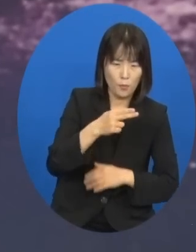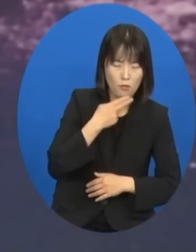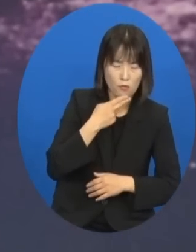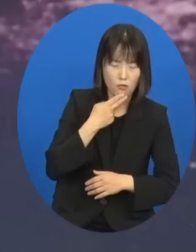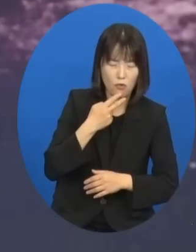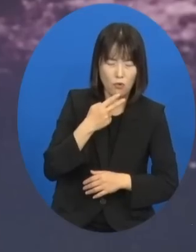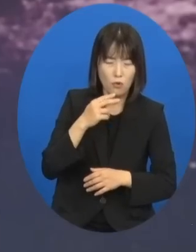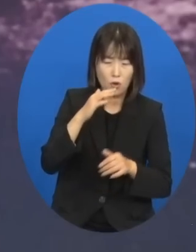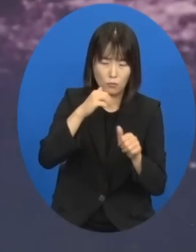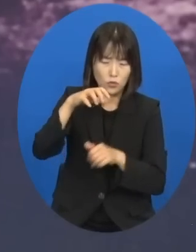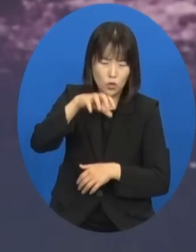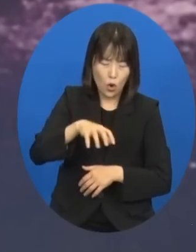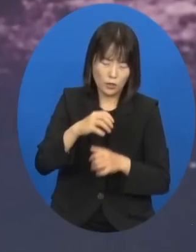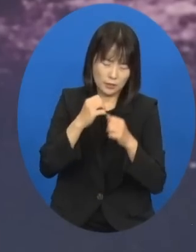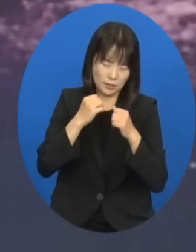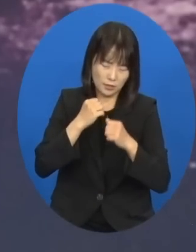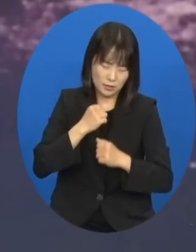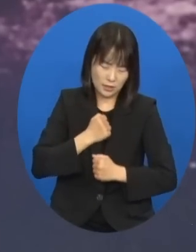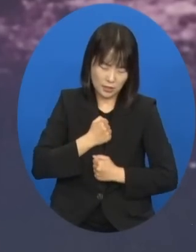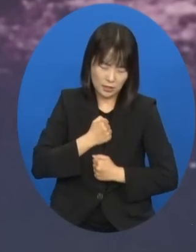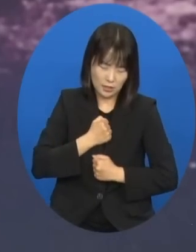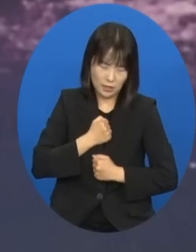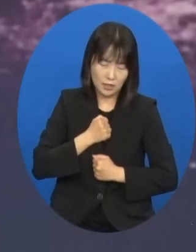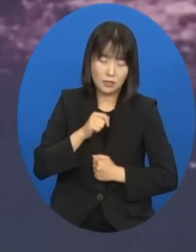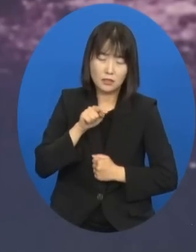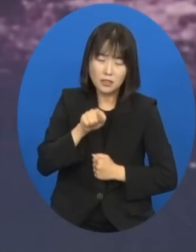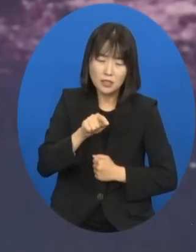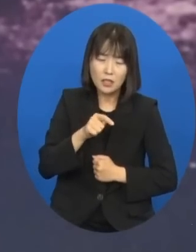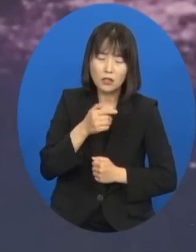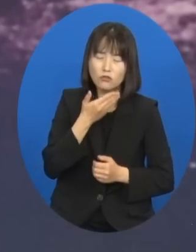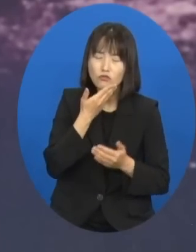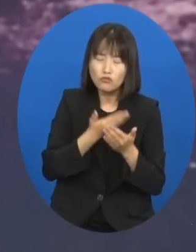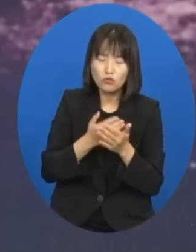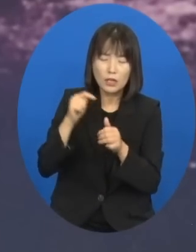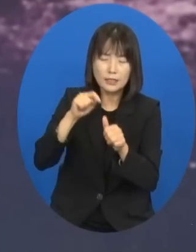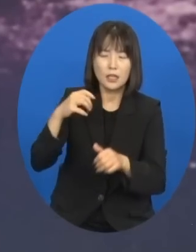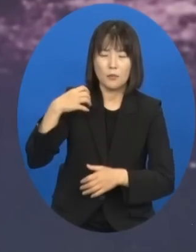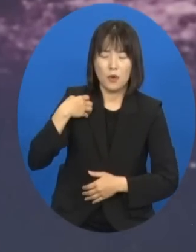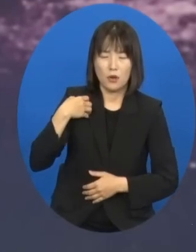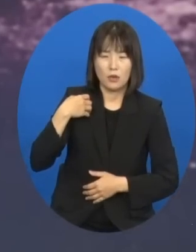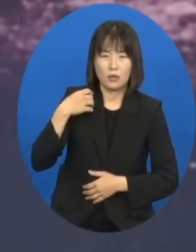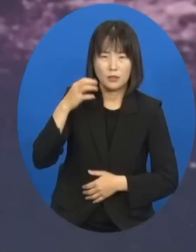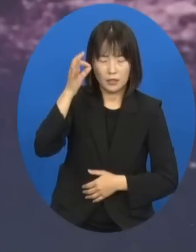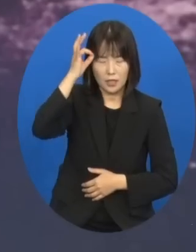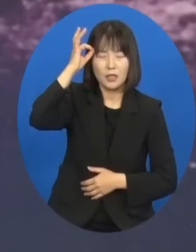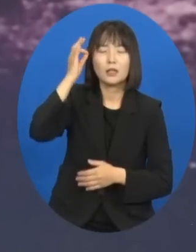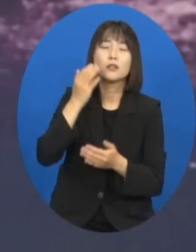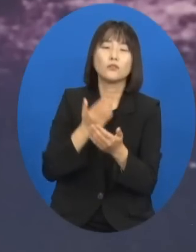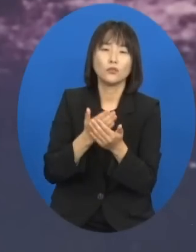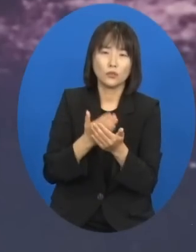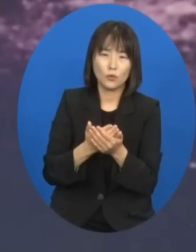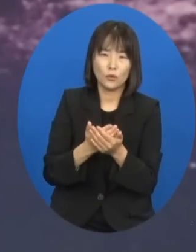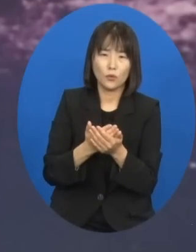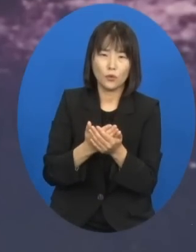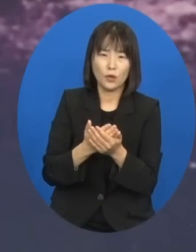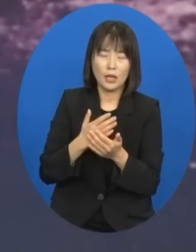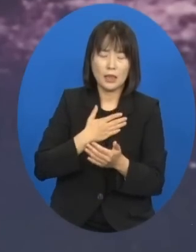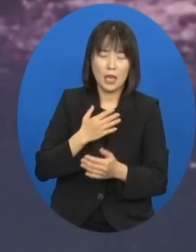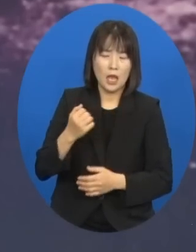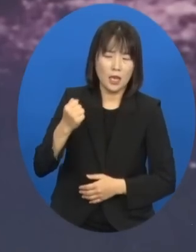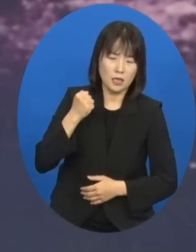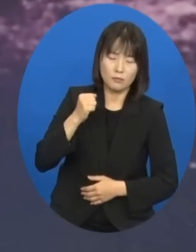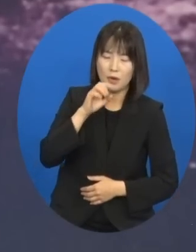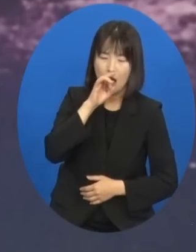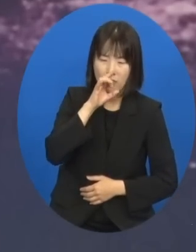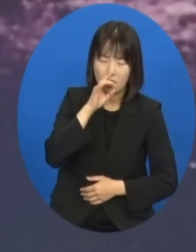지켜내는 것이 너무나 중요한 사명임을 이 시간 깨닫게 하여 주시고, 나의 힘으로는 버틸 수 없습니다. 주 안에